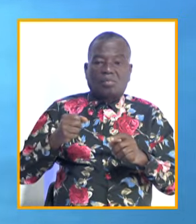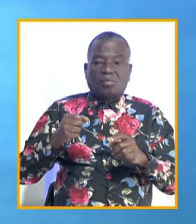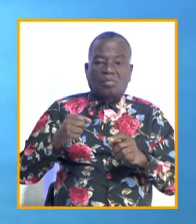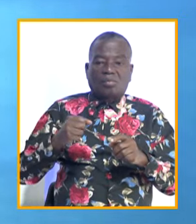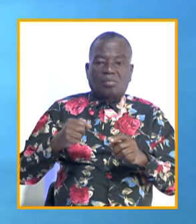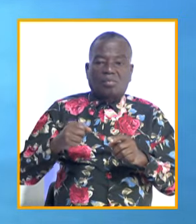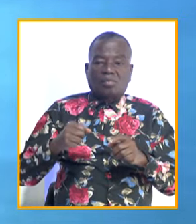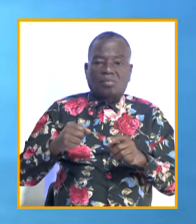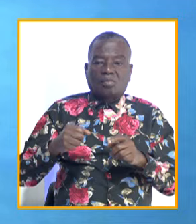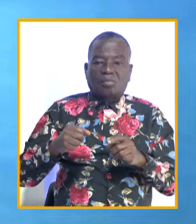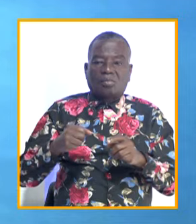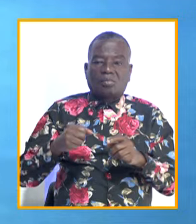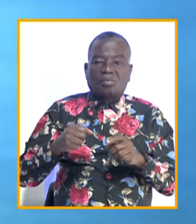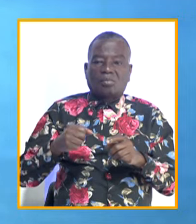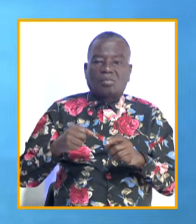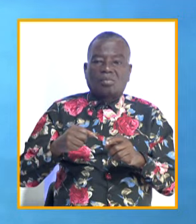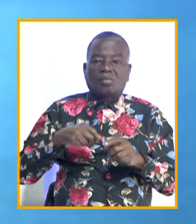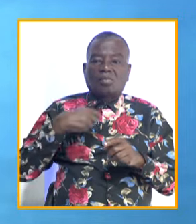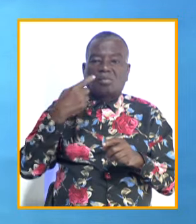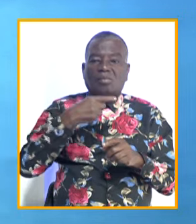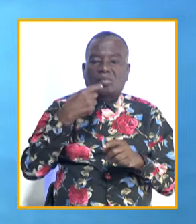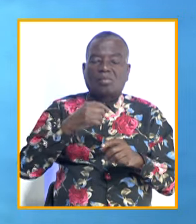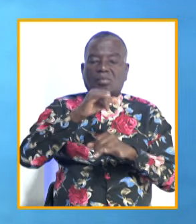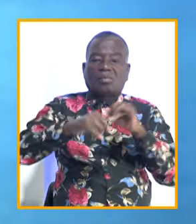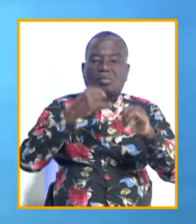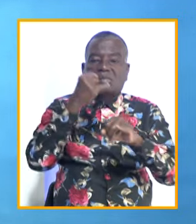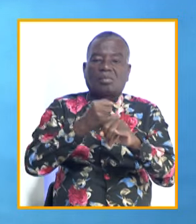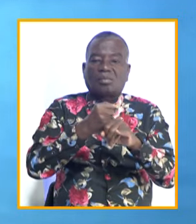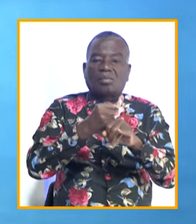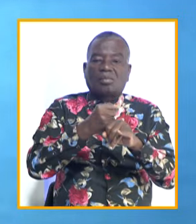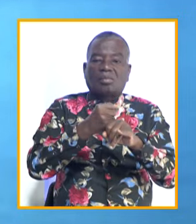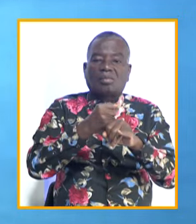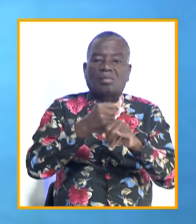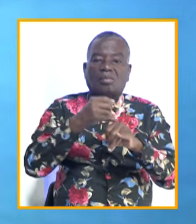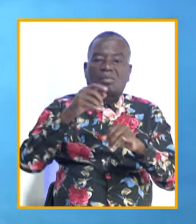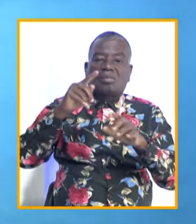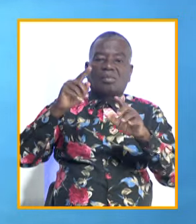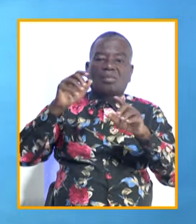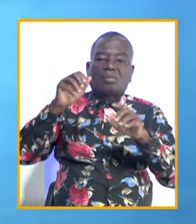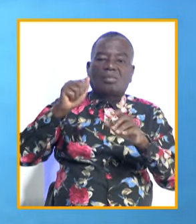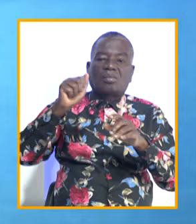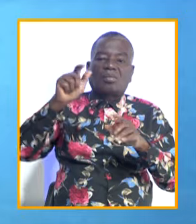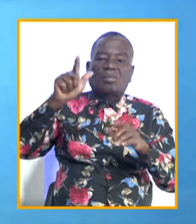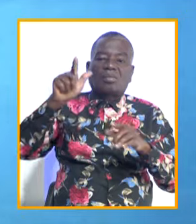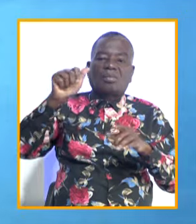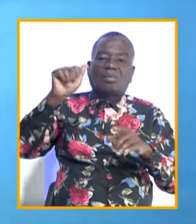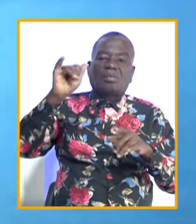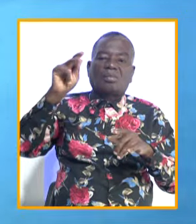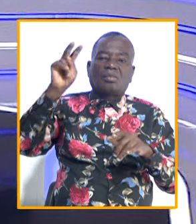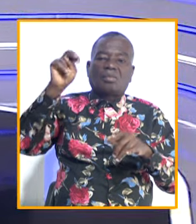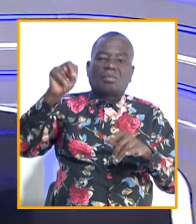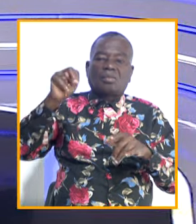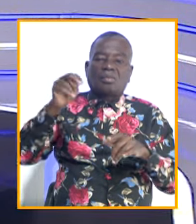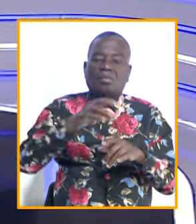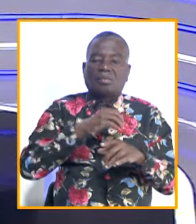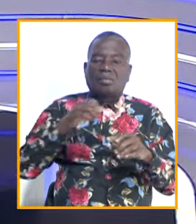qui sont annoncés du côté du Sporting Club de Gagnois, dont l'ex-international burkinabé Alain Traoré, qui sera à son 10e club avec